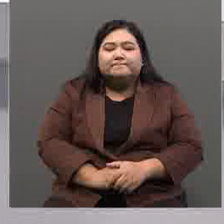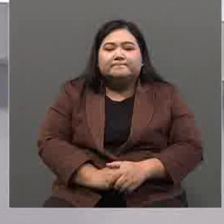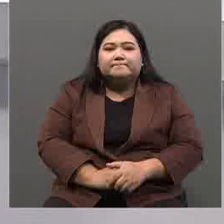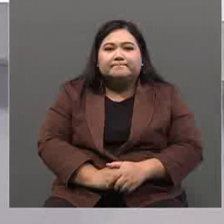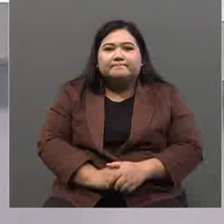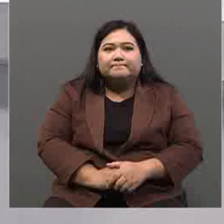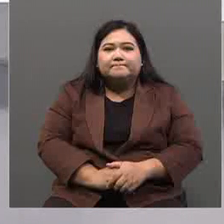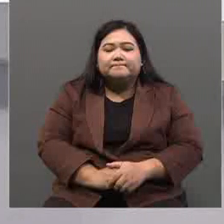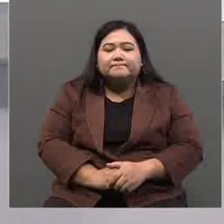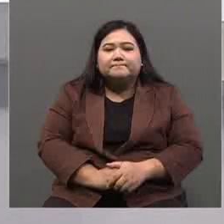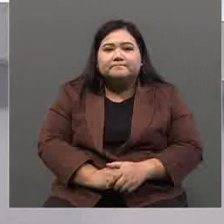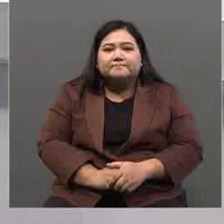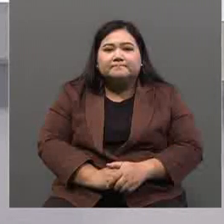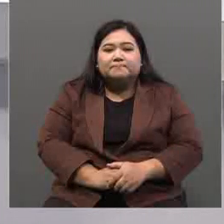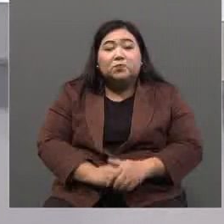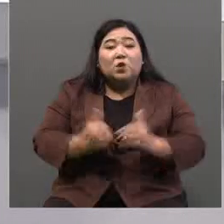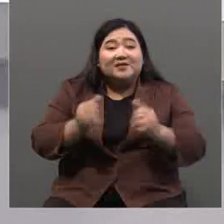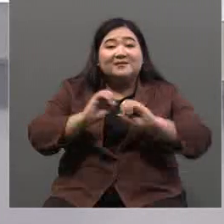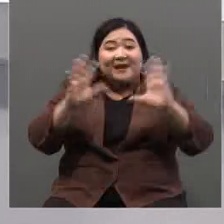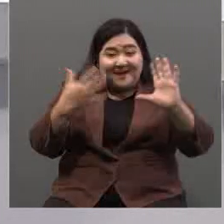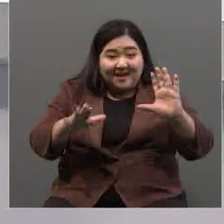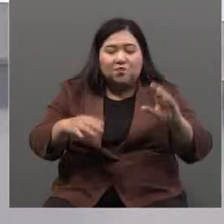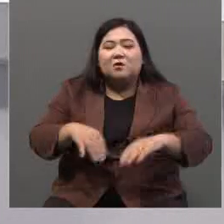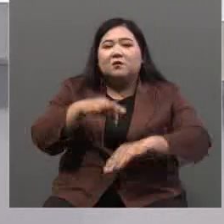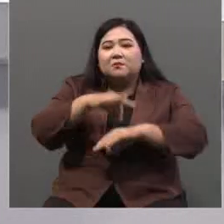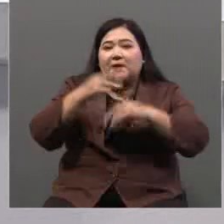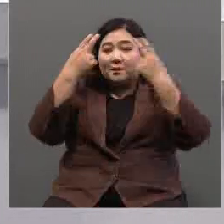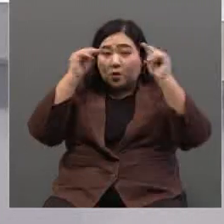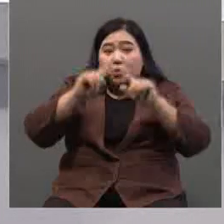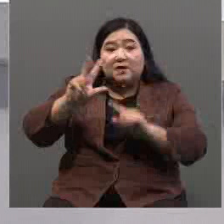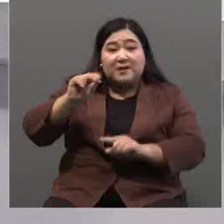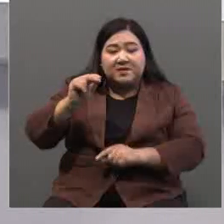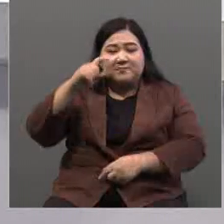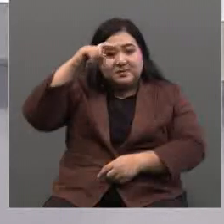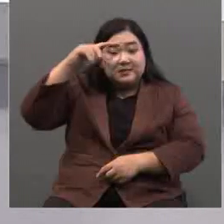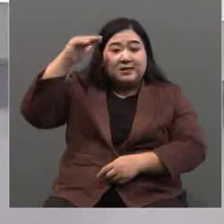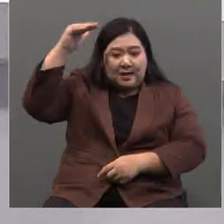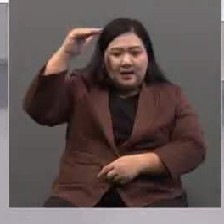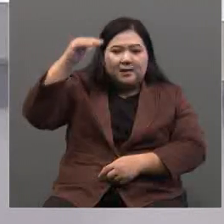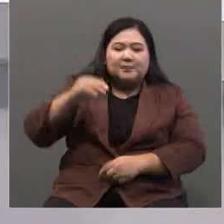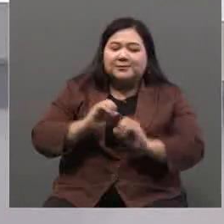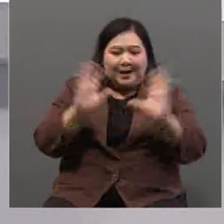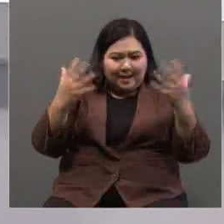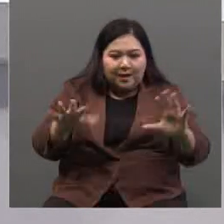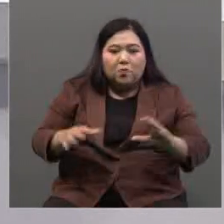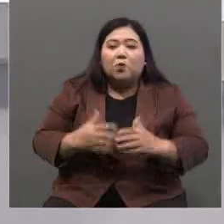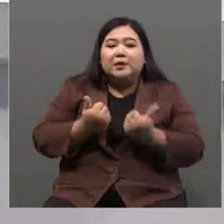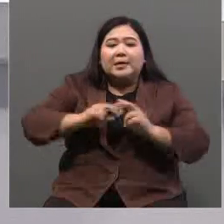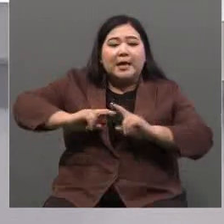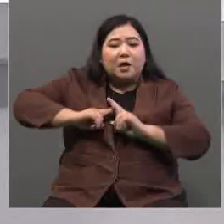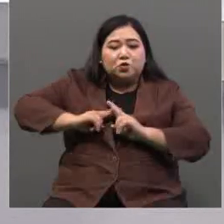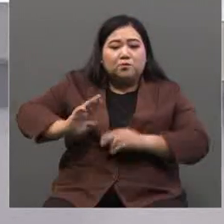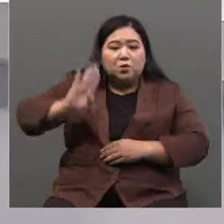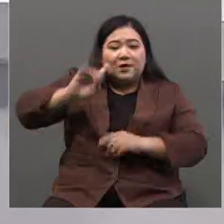ก็เป็นที่แน่ๆชัดแล้วนะครับว่าตอนนี้เราได้ในรัฐมนตรีคนใหม่คนที่ 30คือคุณเสกหาทวีศิลป์ไปดูภาคเอกชนกันนะครับเขามีการตอบรับ